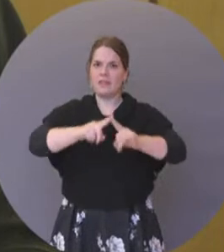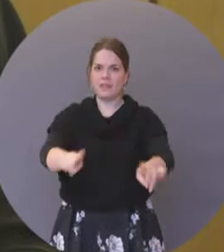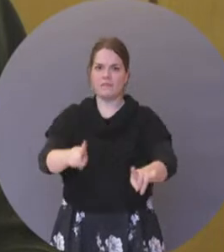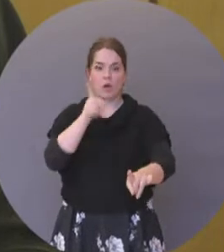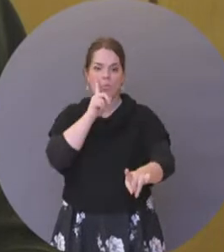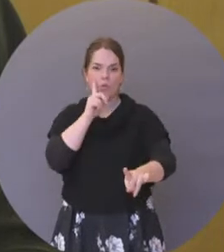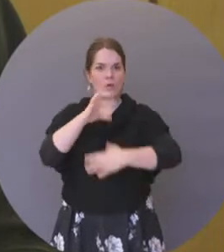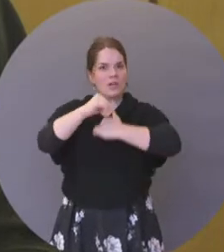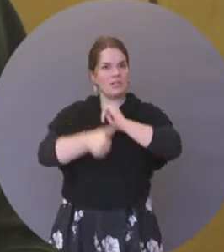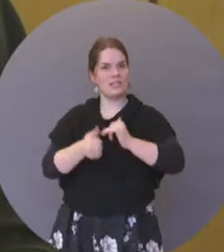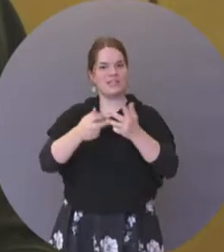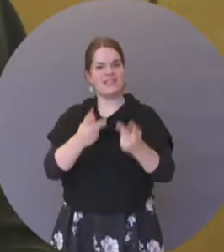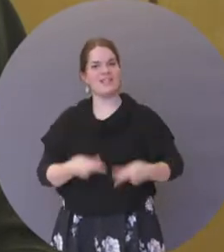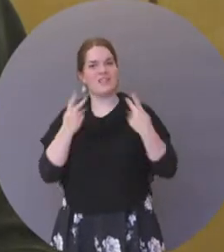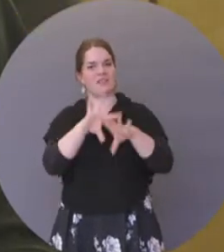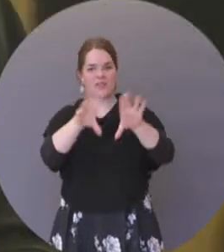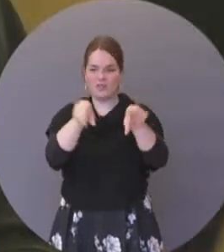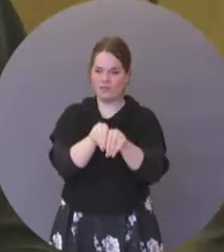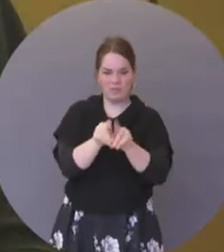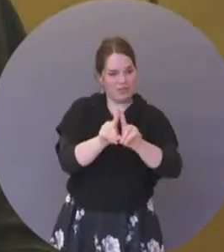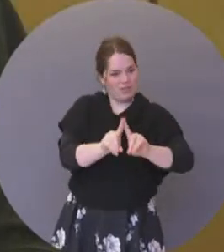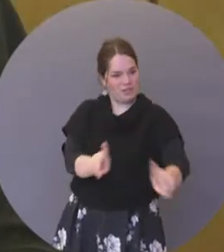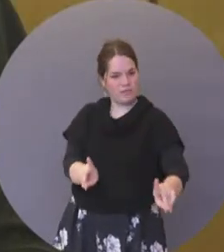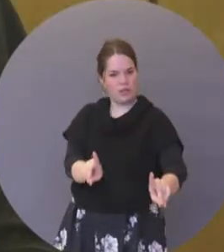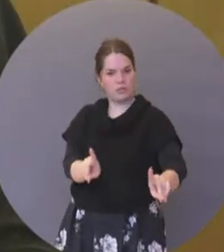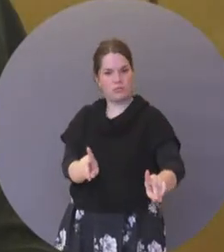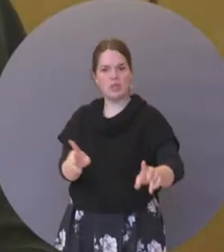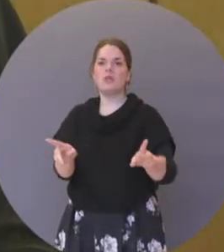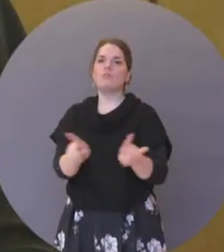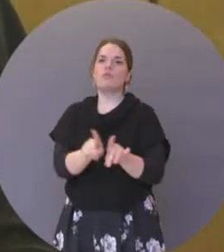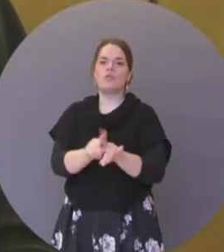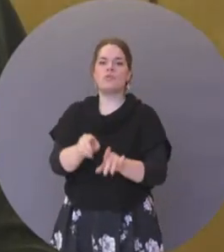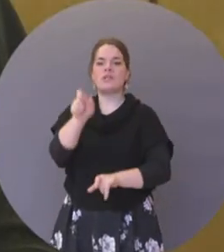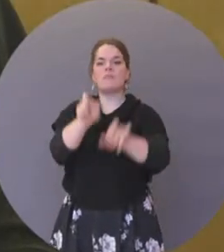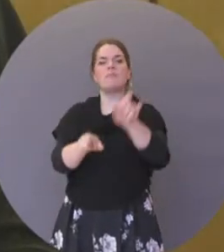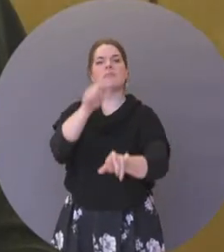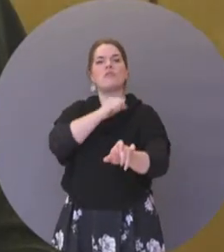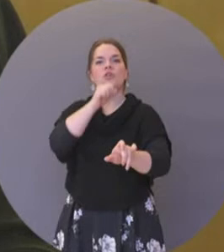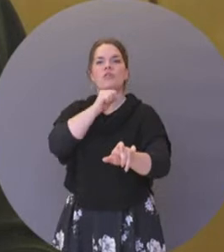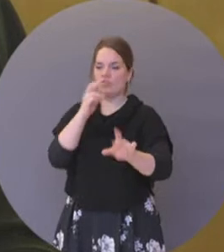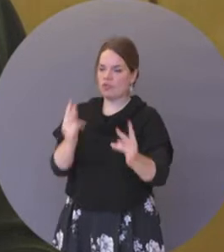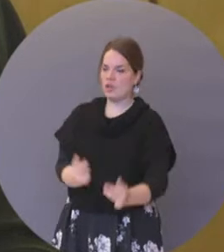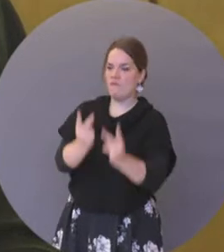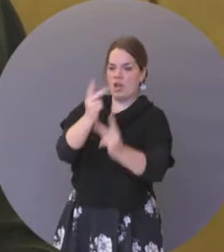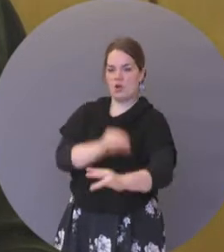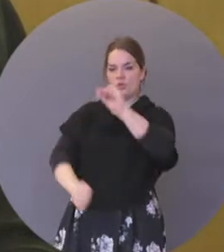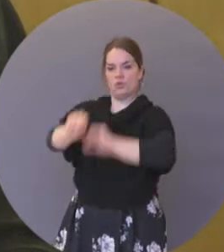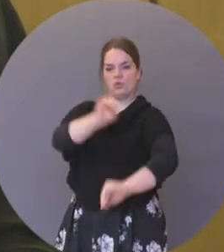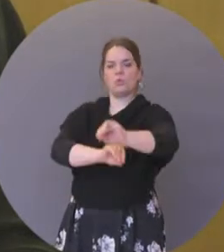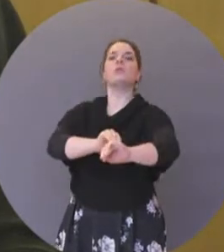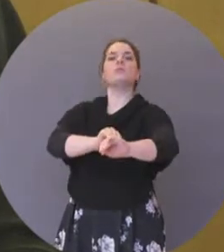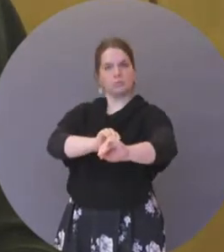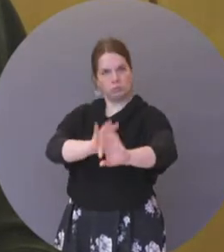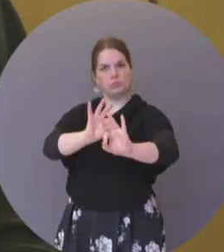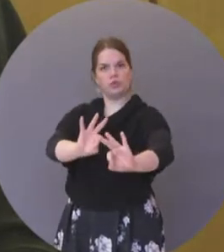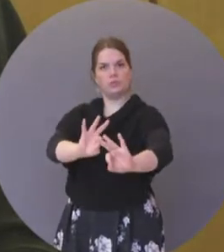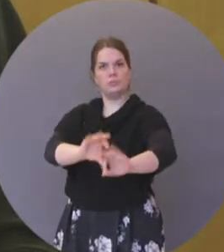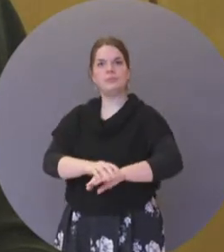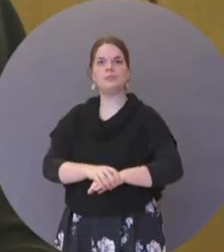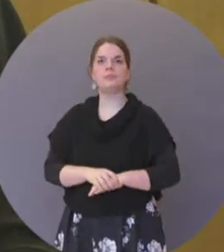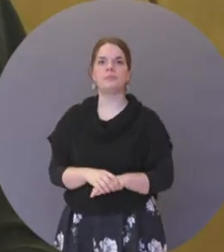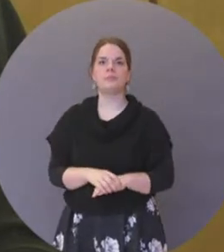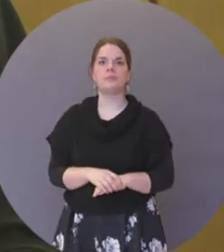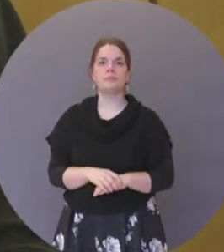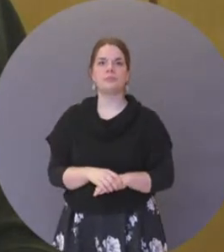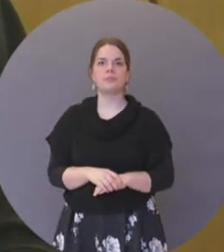vie des familles et l'exigence de dignité pour les seigneurs il est urgent donc d'engager le